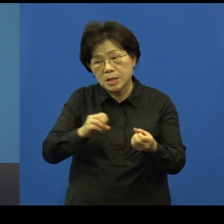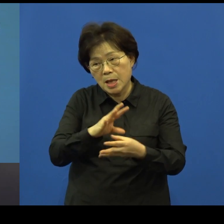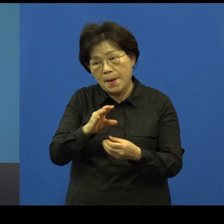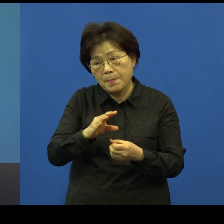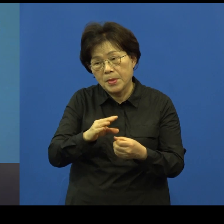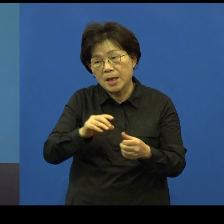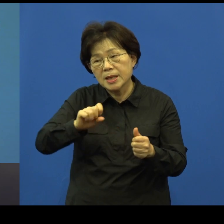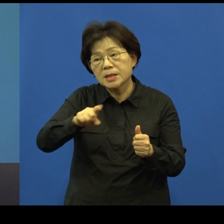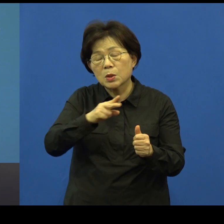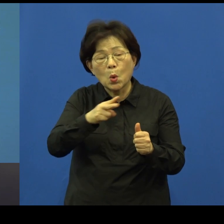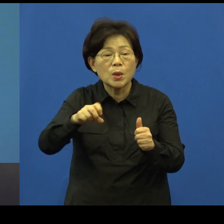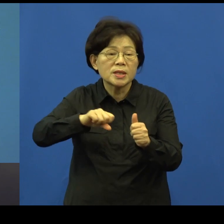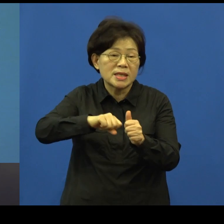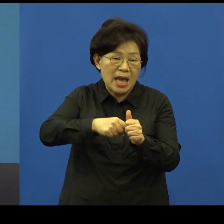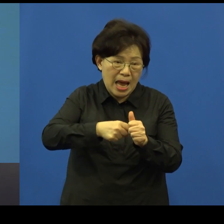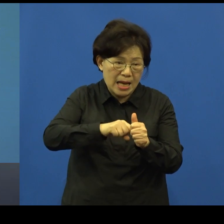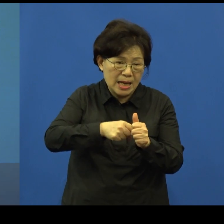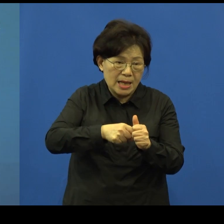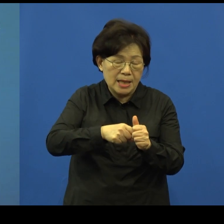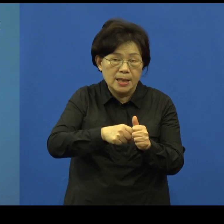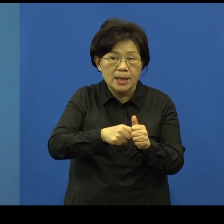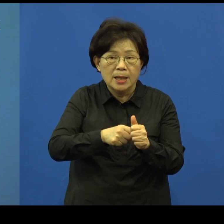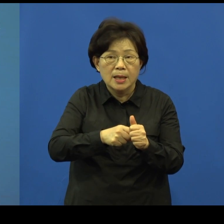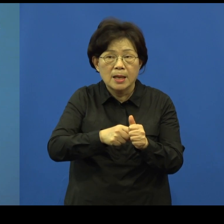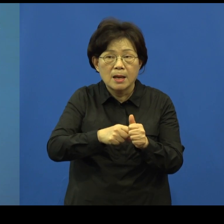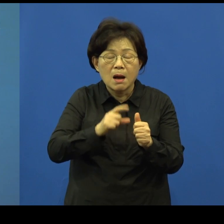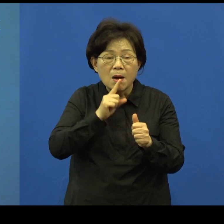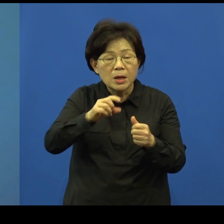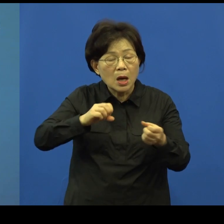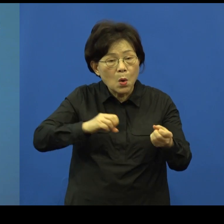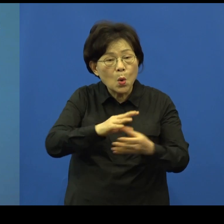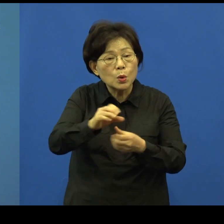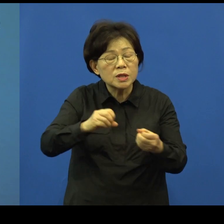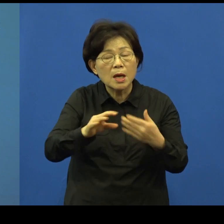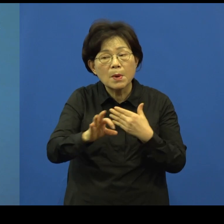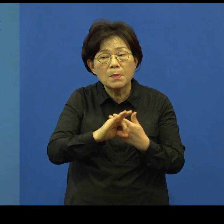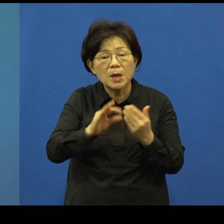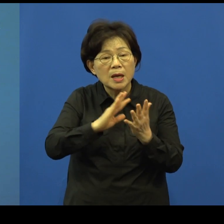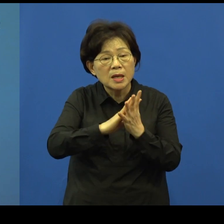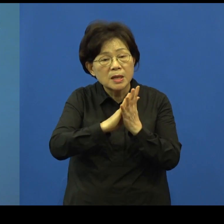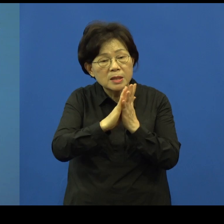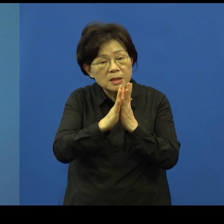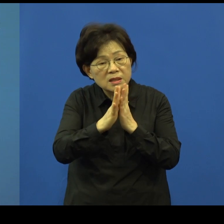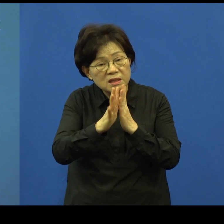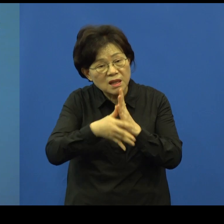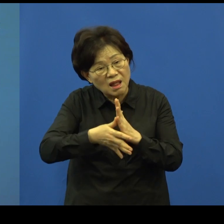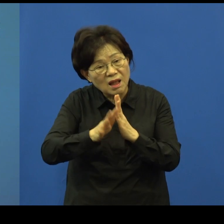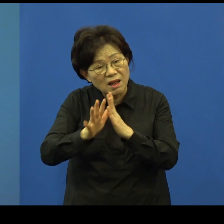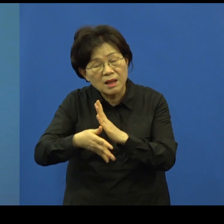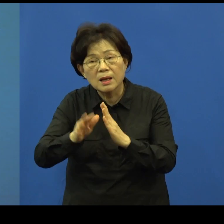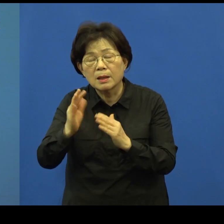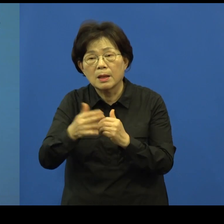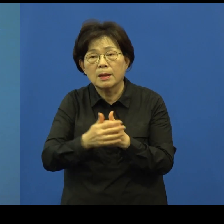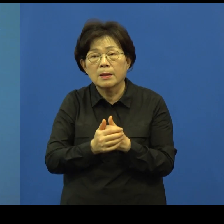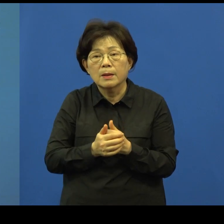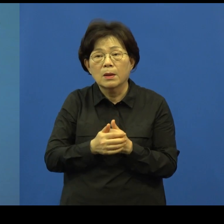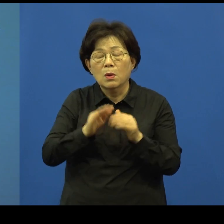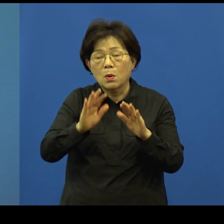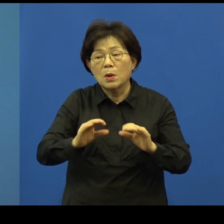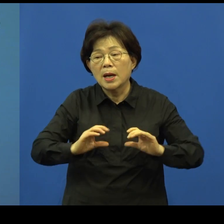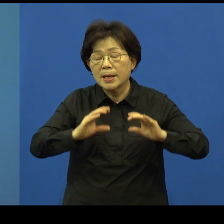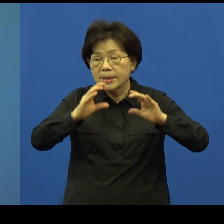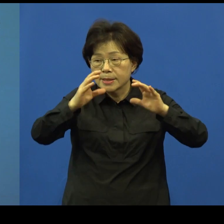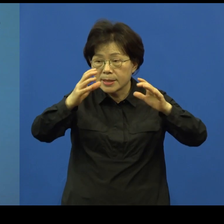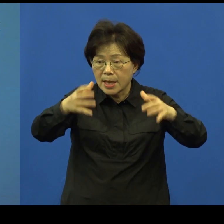이게 재앙입니다. 그죠? 언어가 혼잡해지면 무질서가 찾아옵니다. 오늘 이